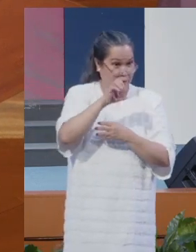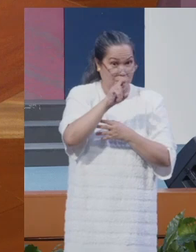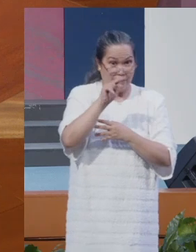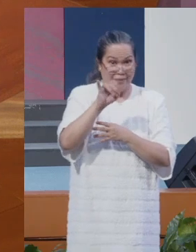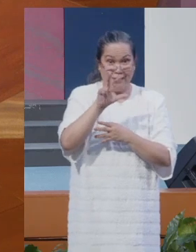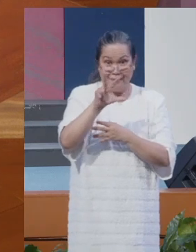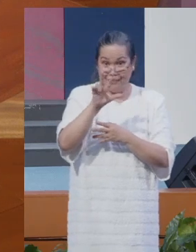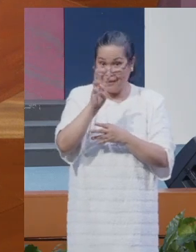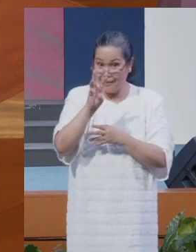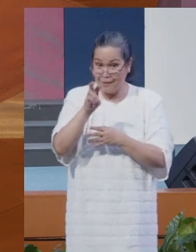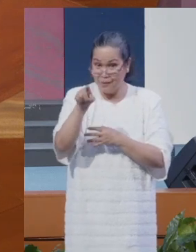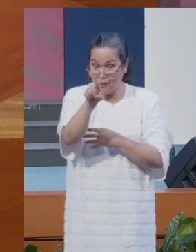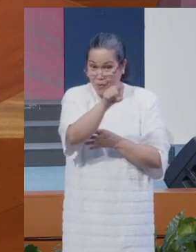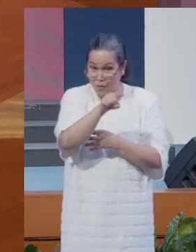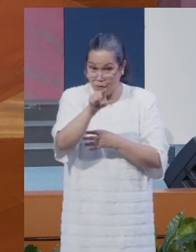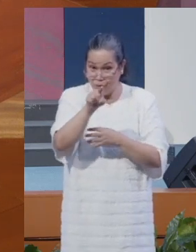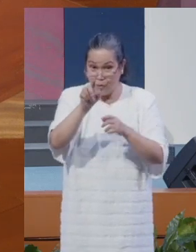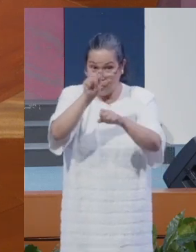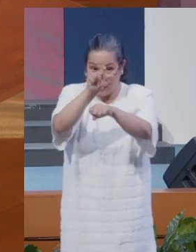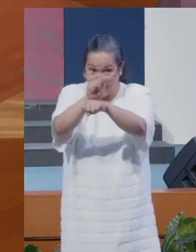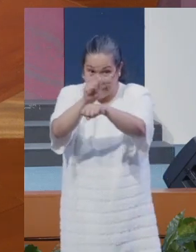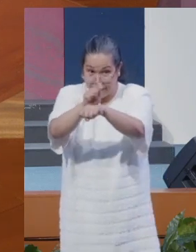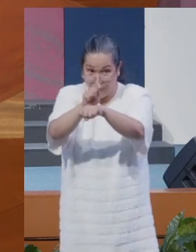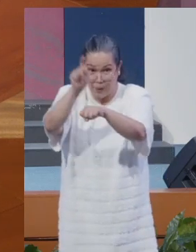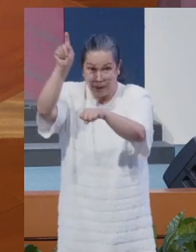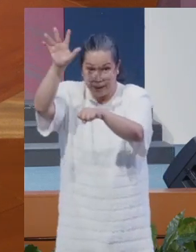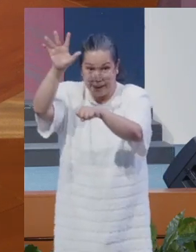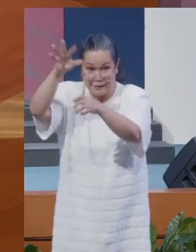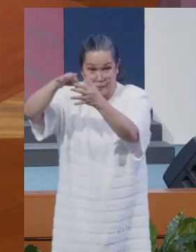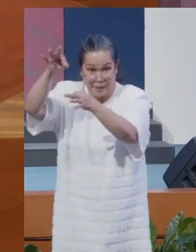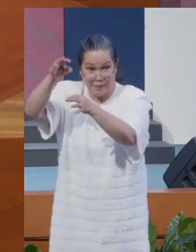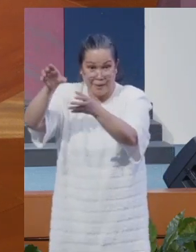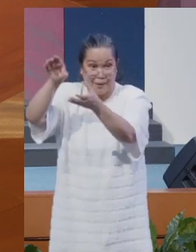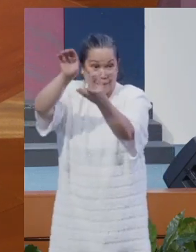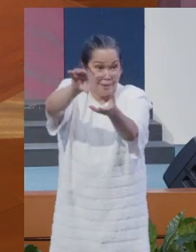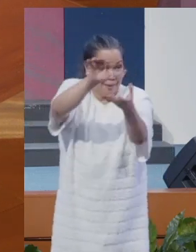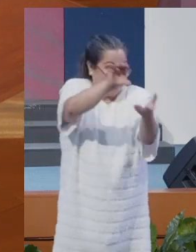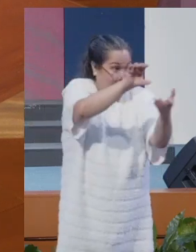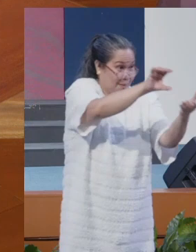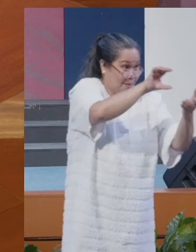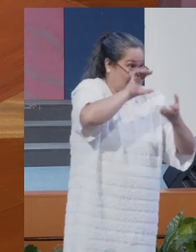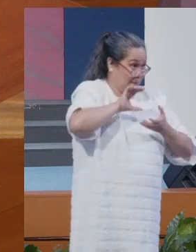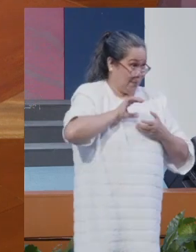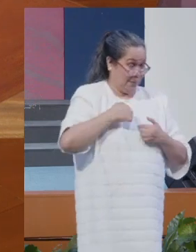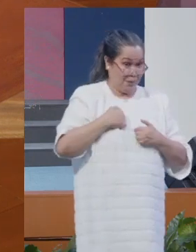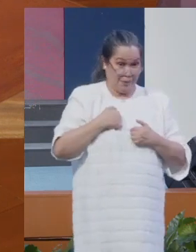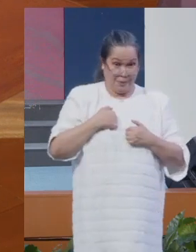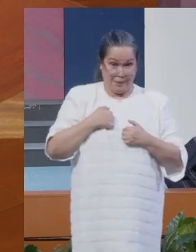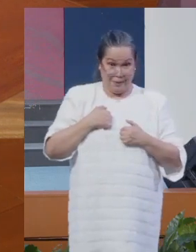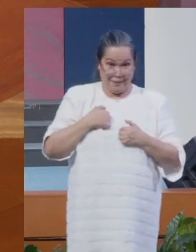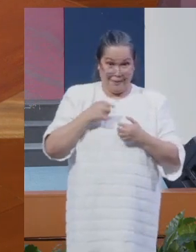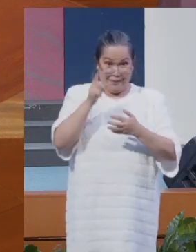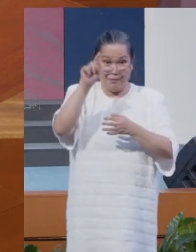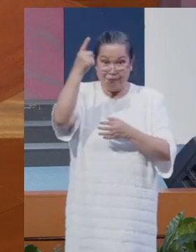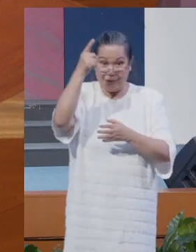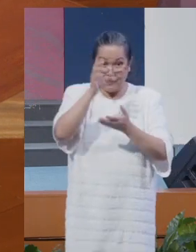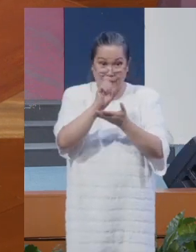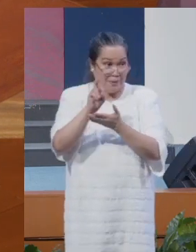know that you are God's temple and that God's Spirit dwells in you?" 1 Corinthians